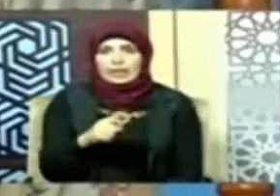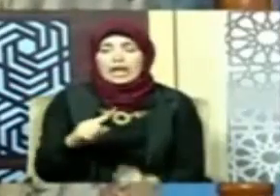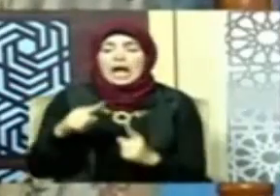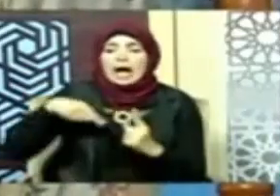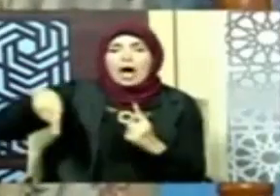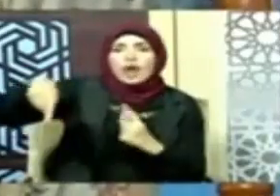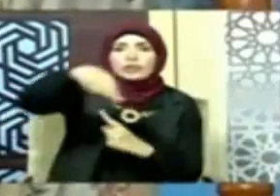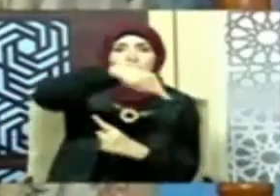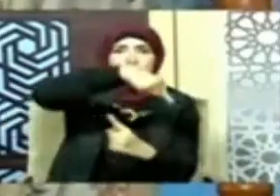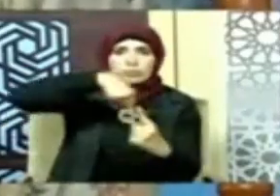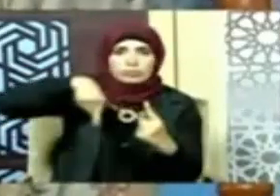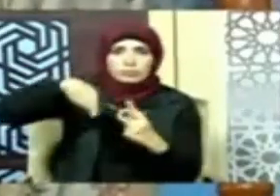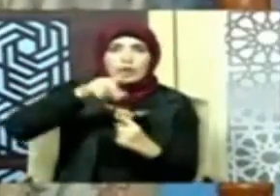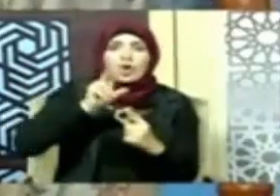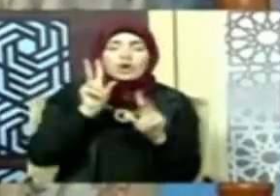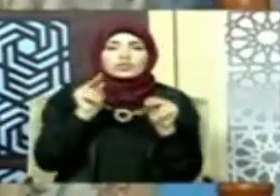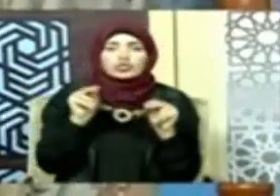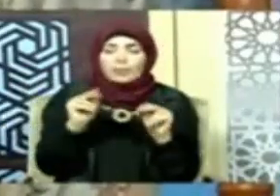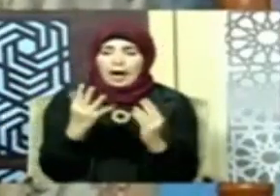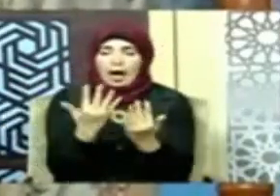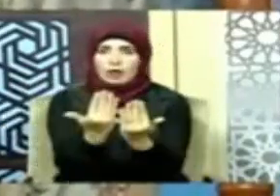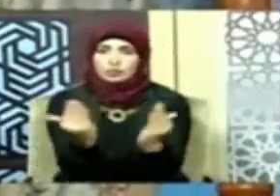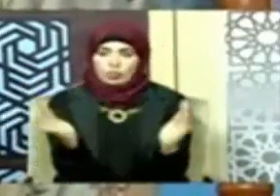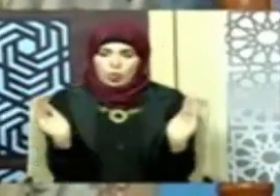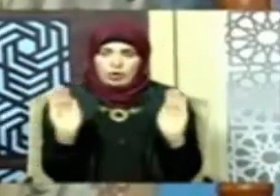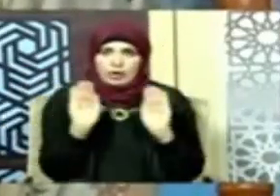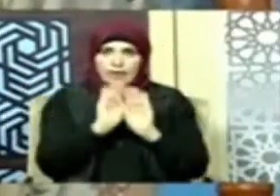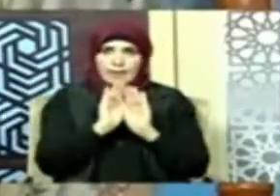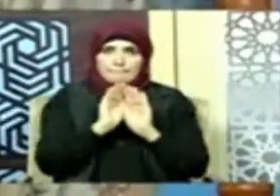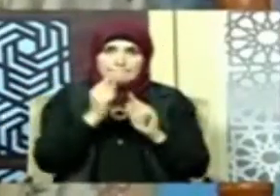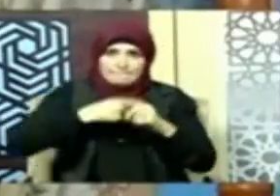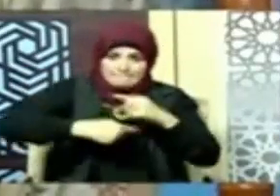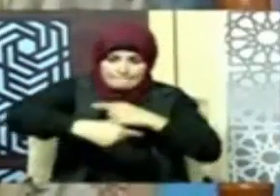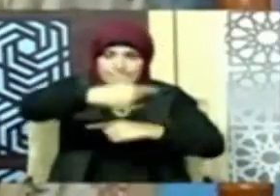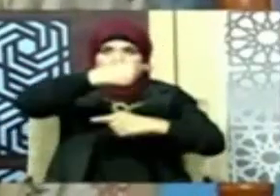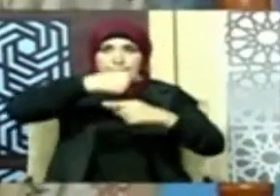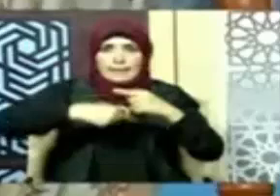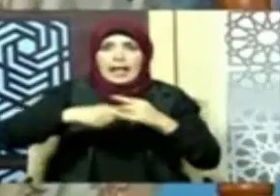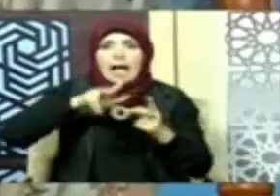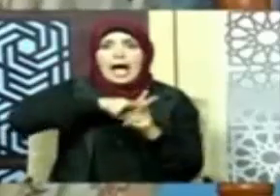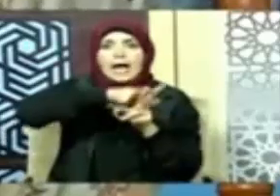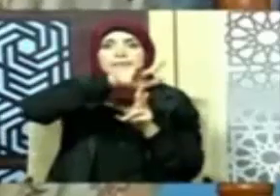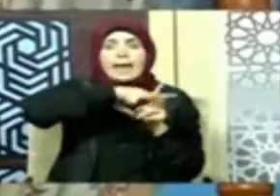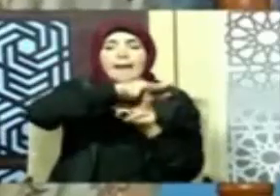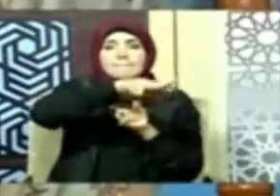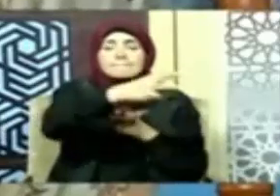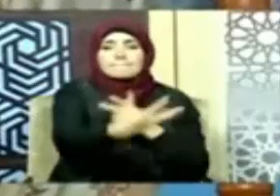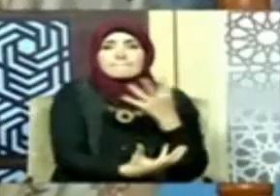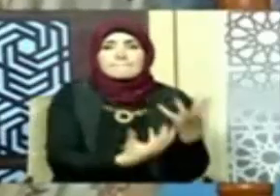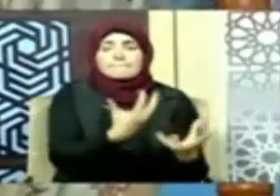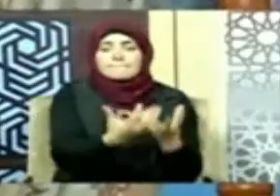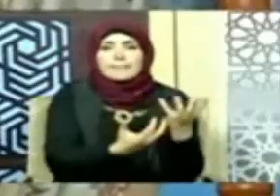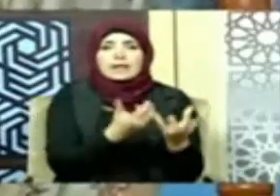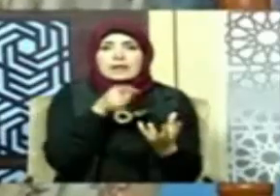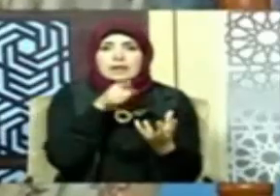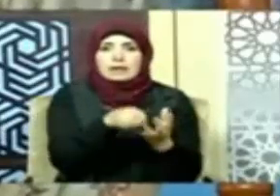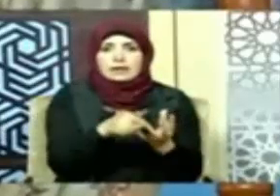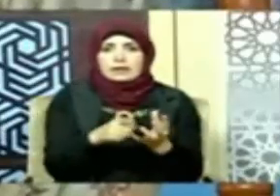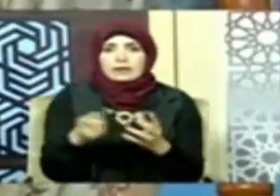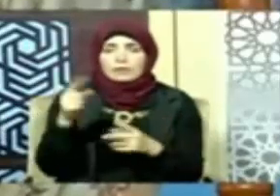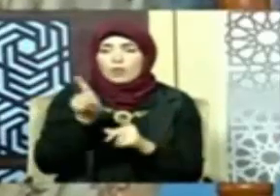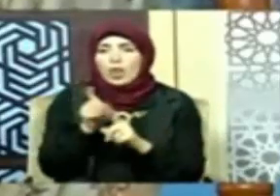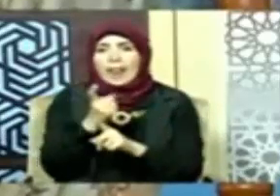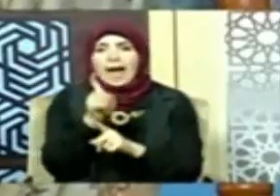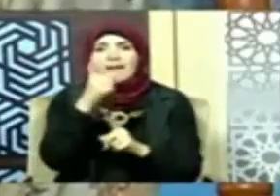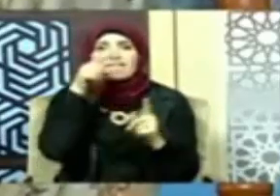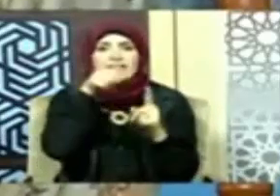كاملة كإحاطة السوار بالمعصم. وأحيط بثمره، ضربته الآفات من